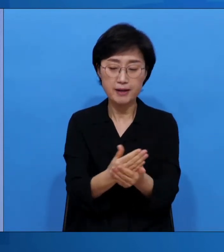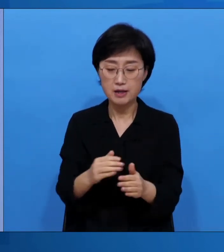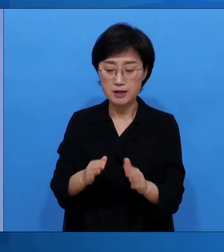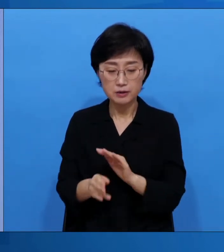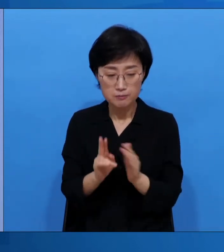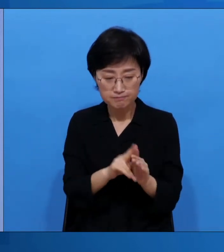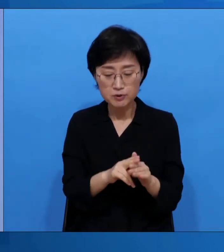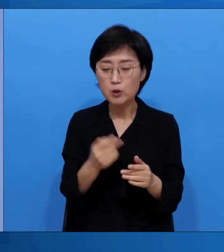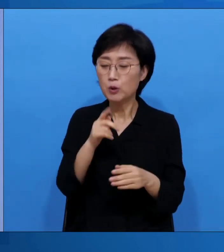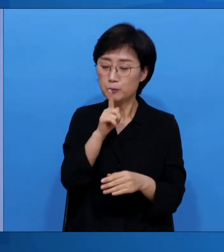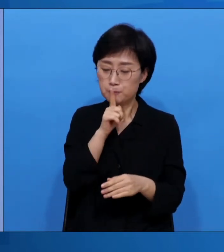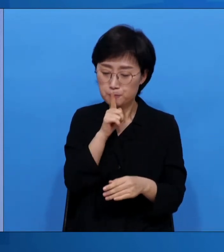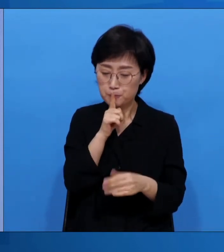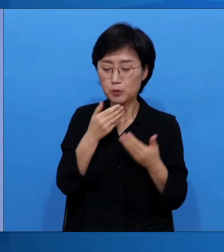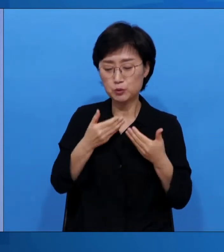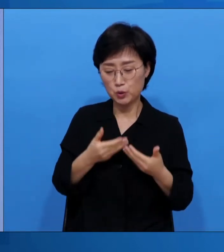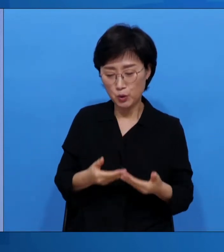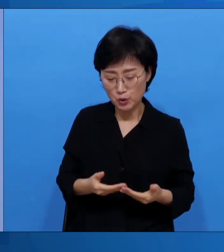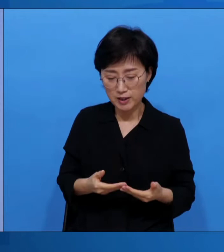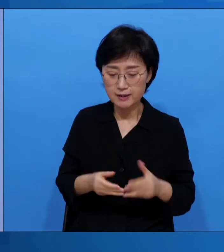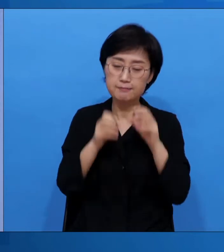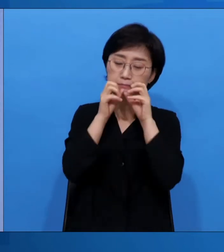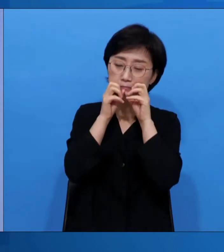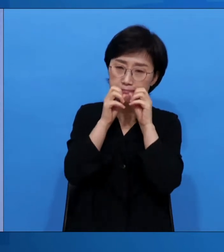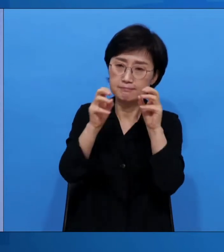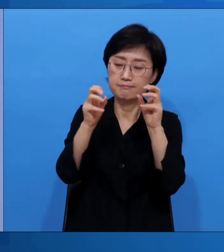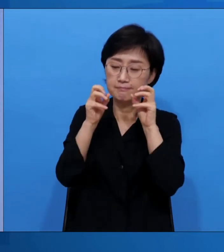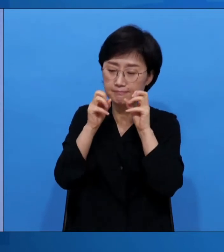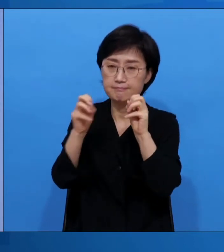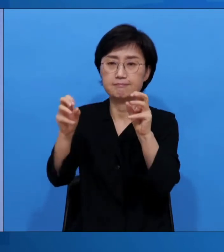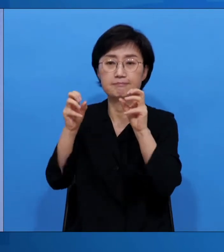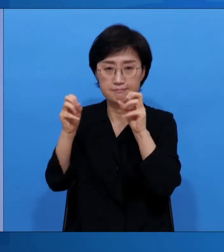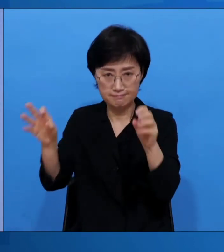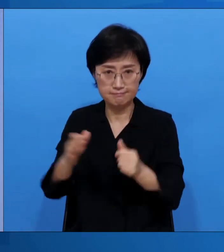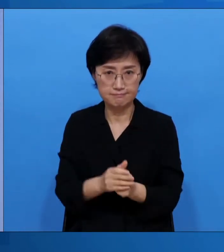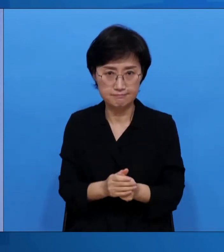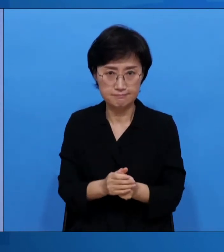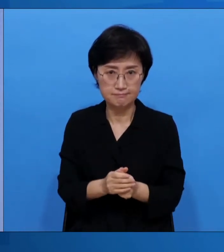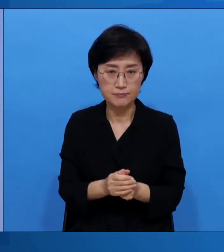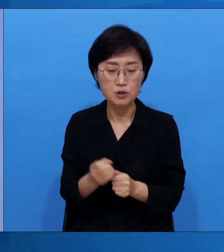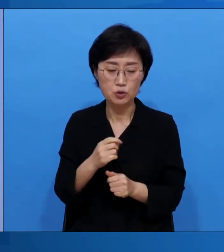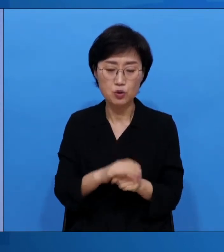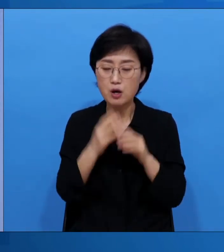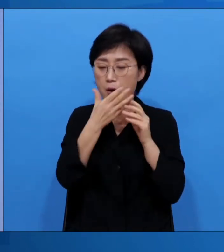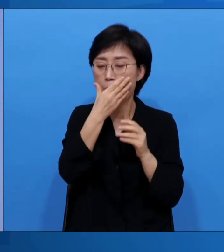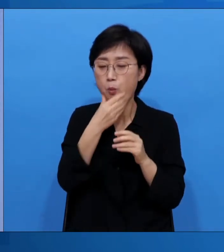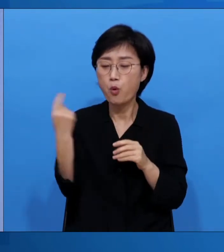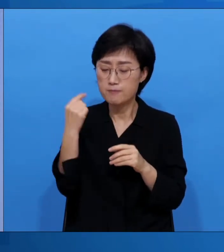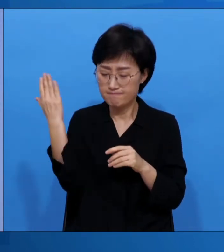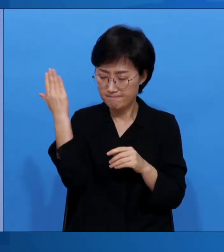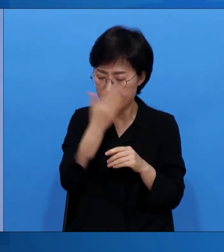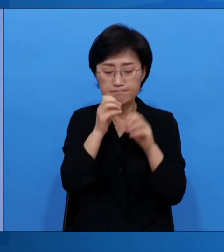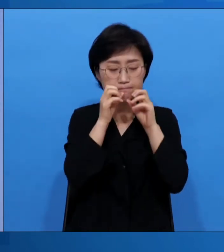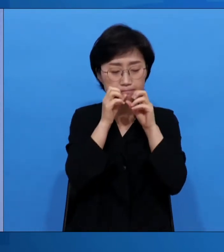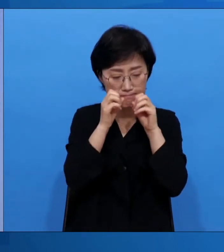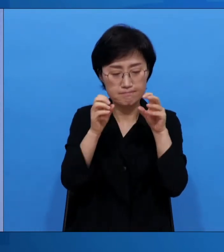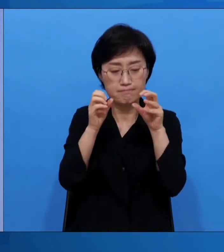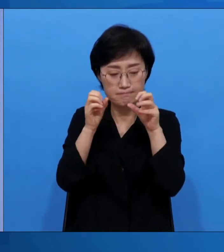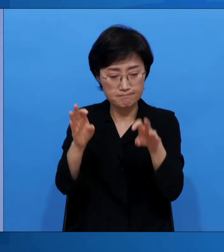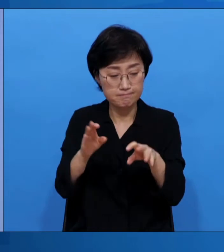around hiding without revealing themselves too much and be innocent like doves. 너의 몸은 죽일 수 있어도 영혼을 죽일 수 없는